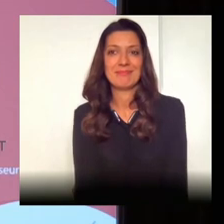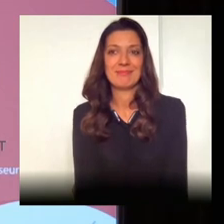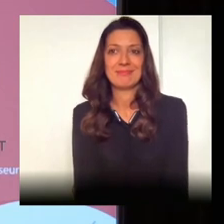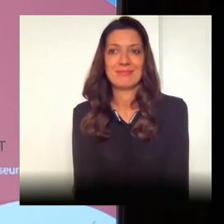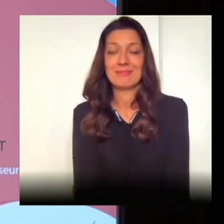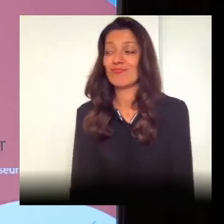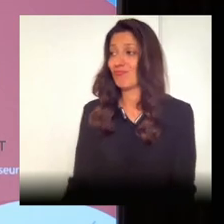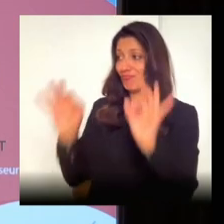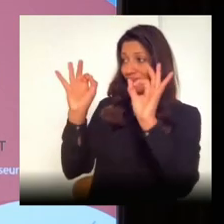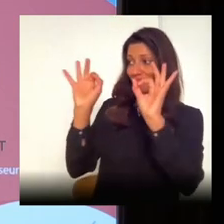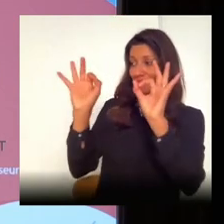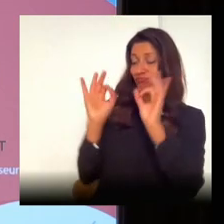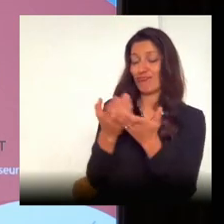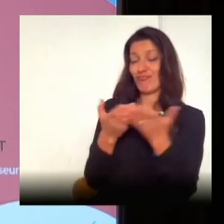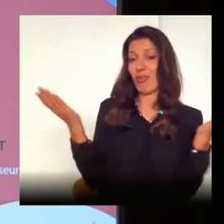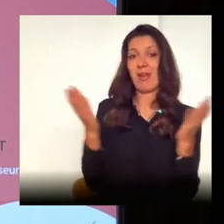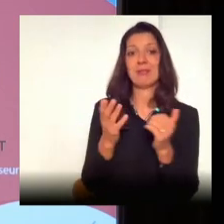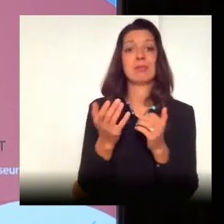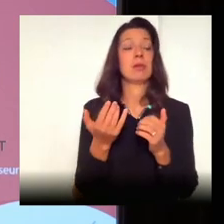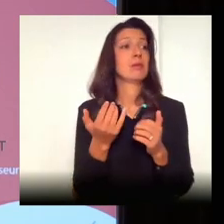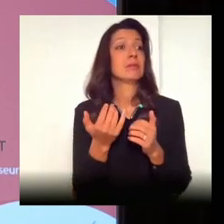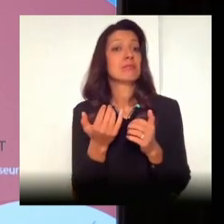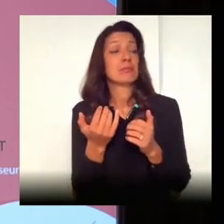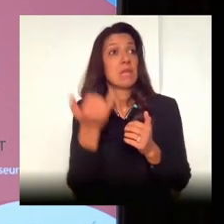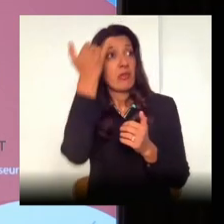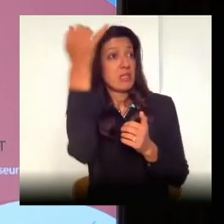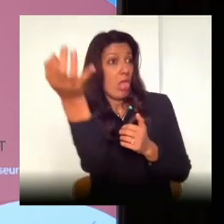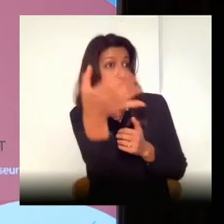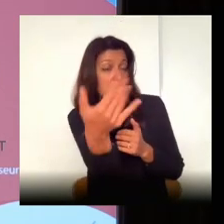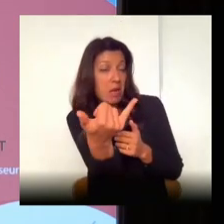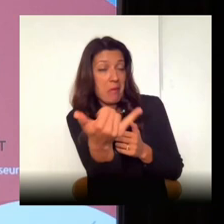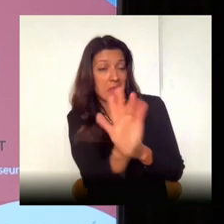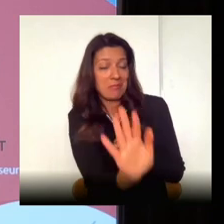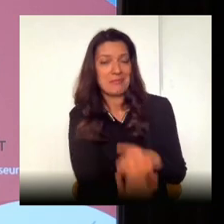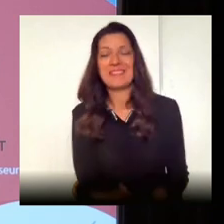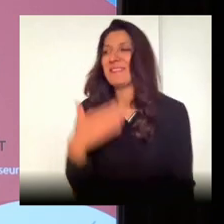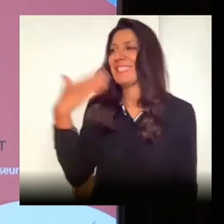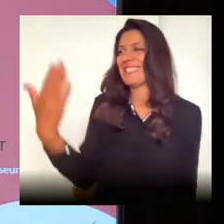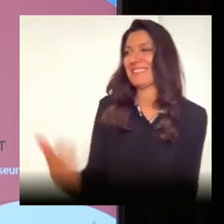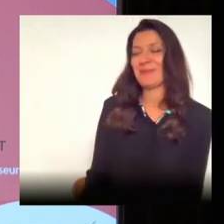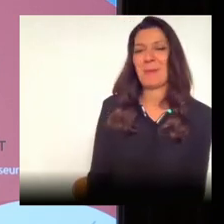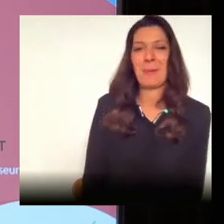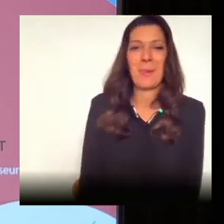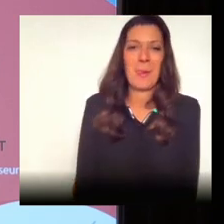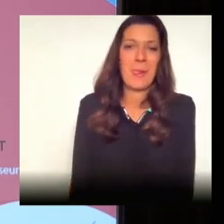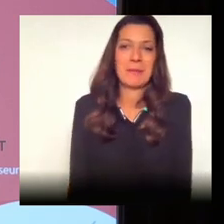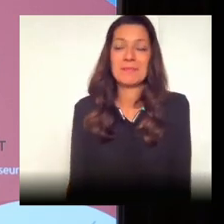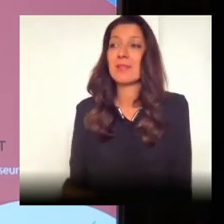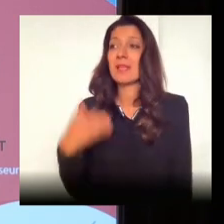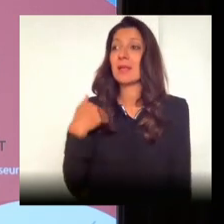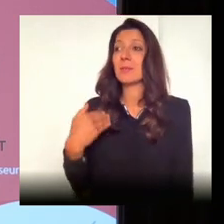Tout à fait. Voilà, j'ai pas envie d'une innovation là-dessus, moi. Merci, Monsieur